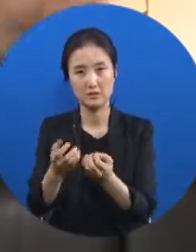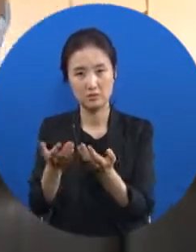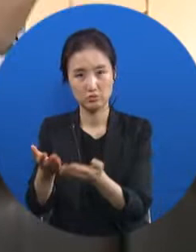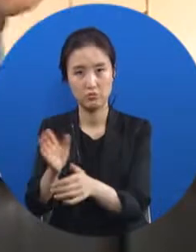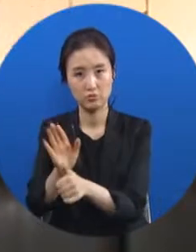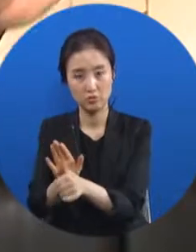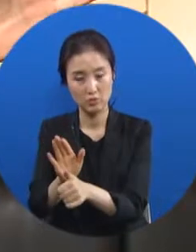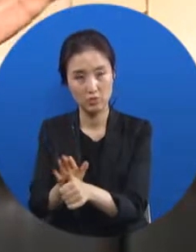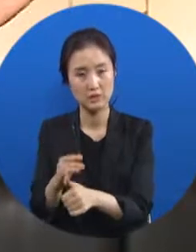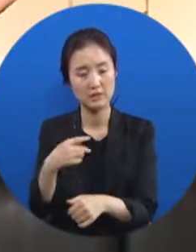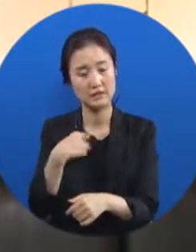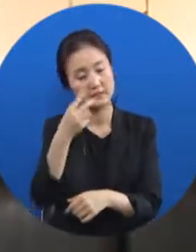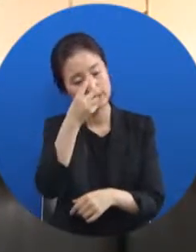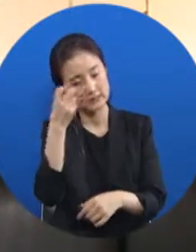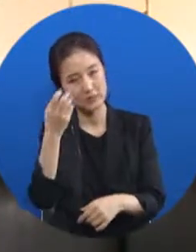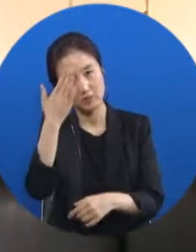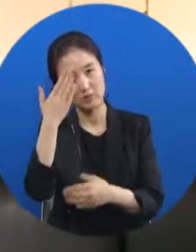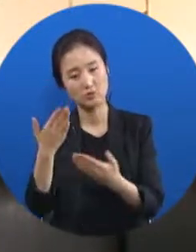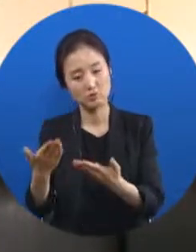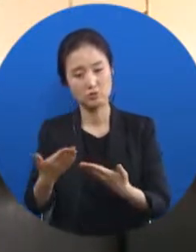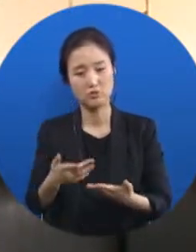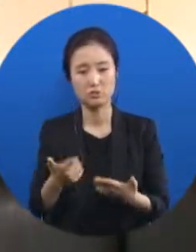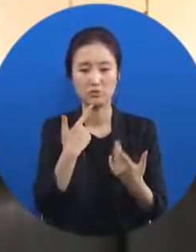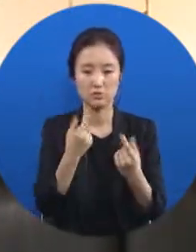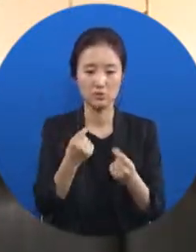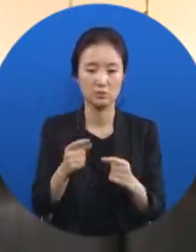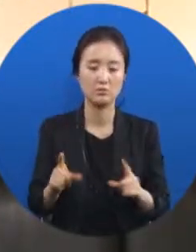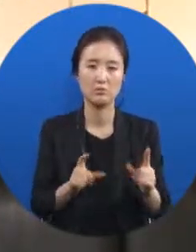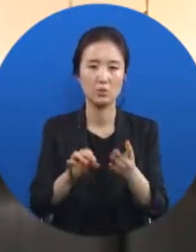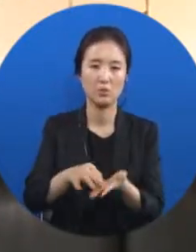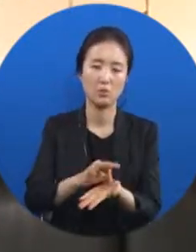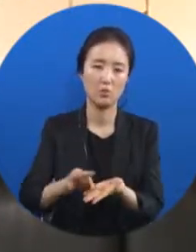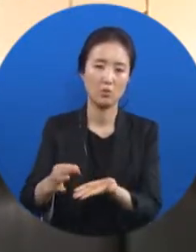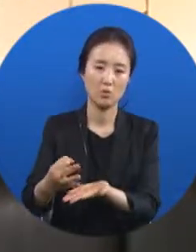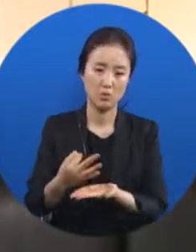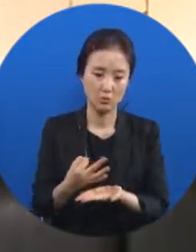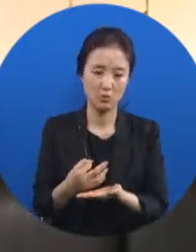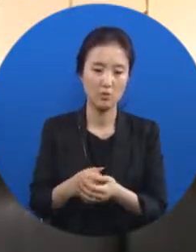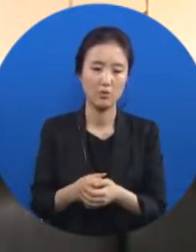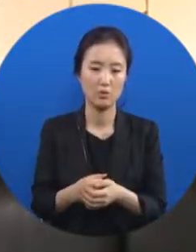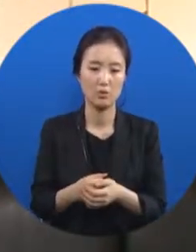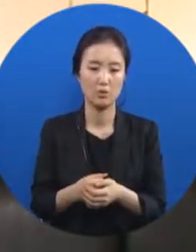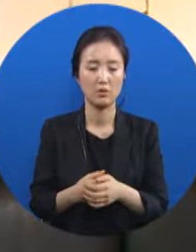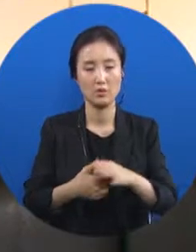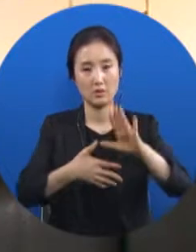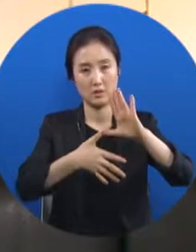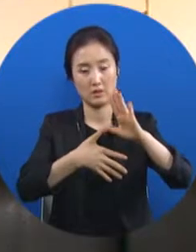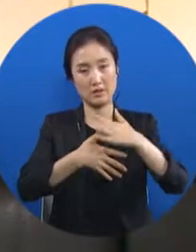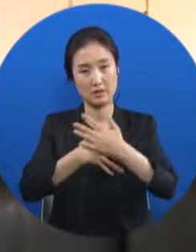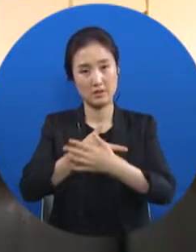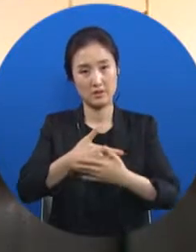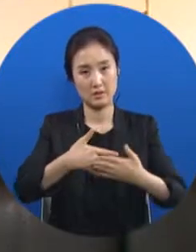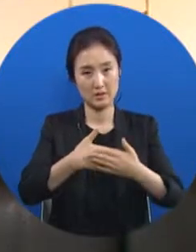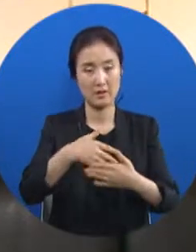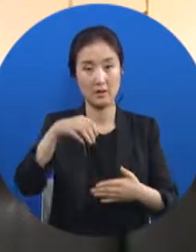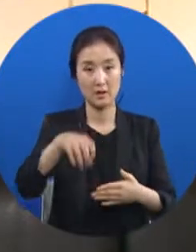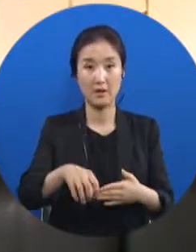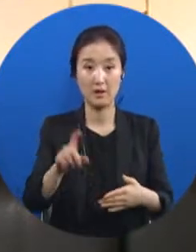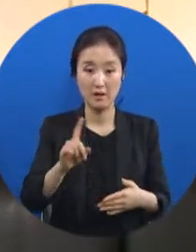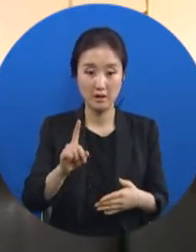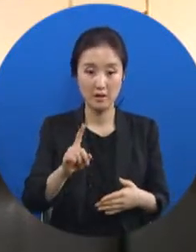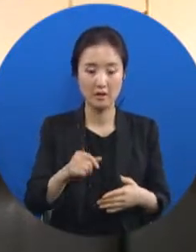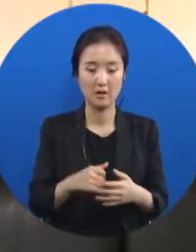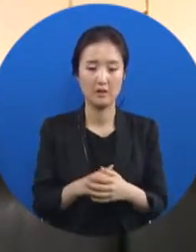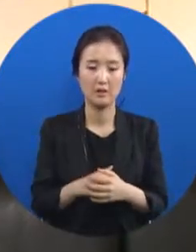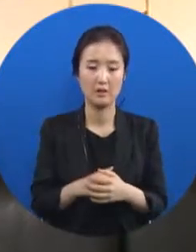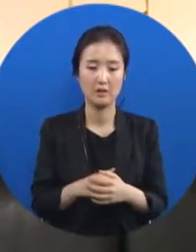이렇게 제공받고 이런 생활들 많이 했죠. 용돈 좀 받고. 남아공에서도 그 케냐에서 내려가서 남아공에 가서 남아공